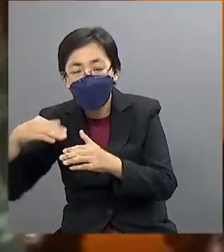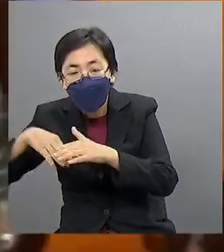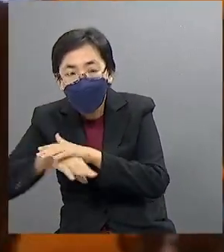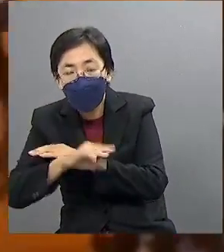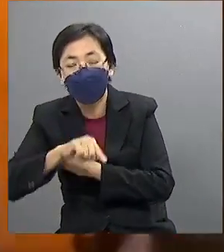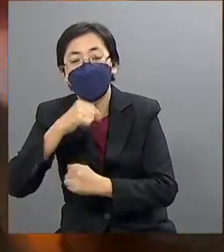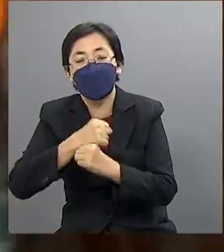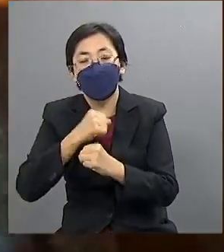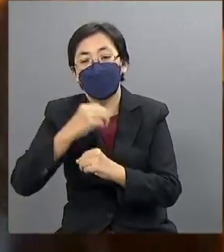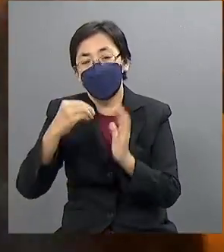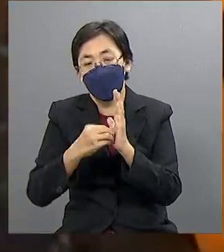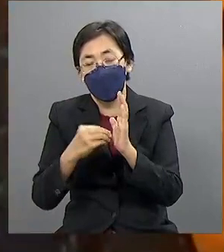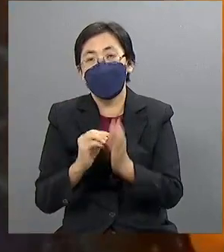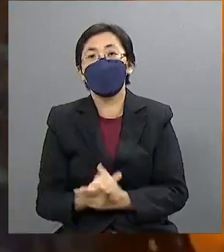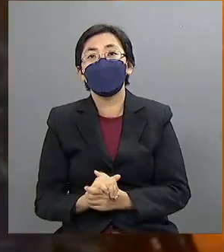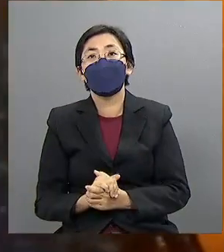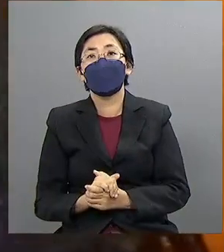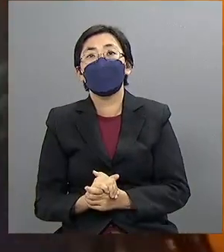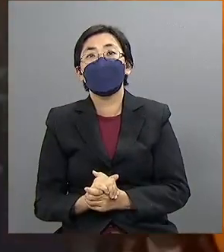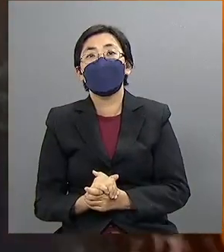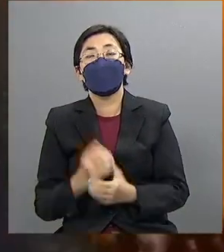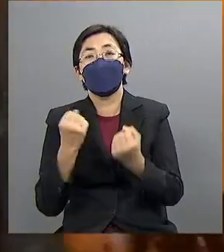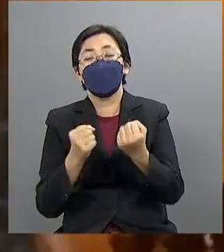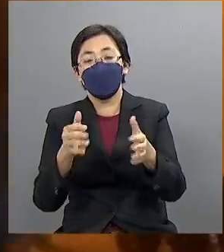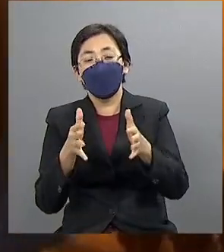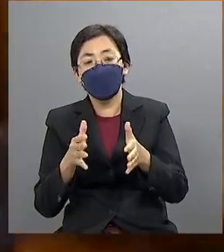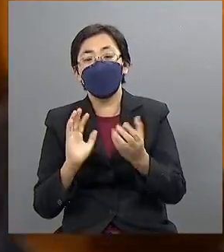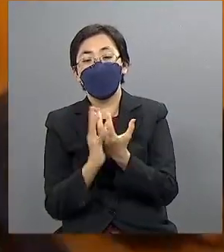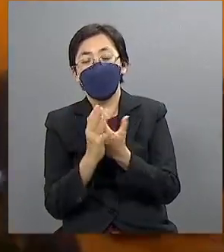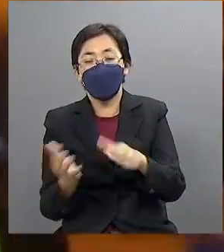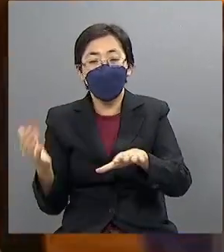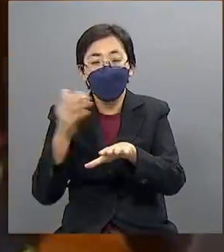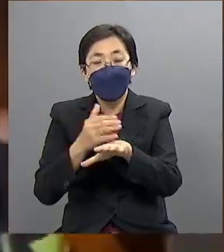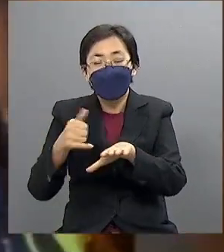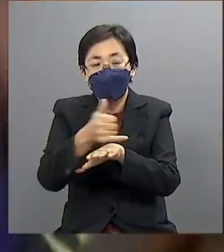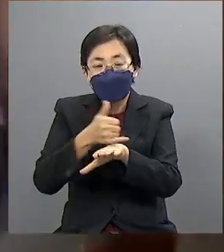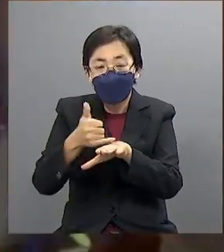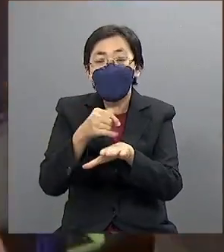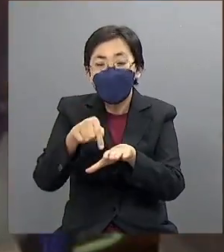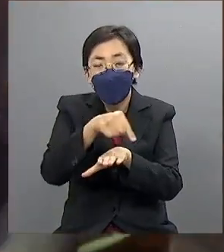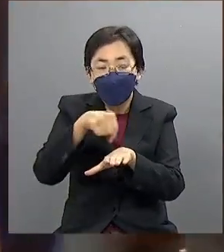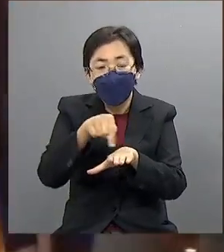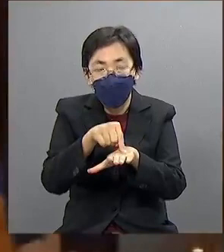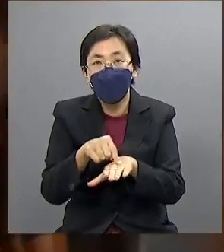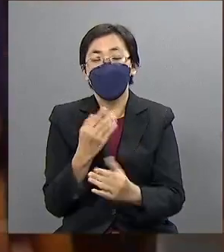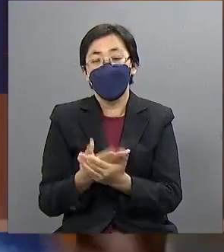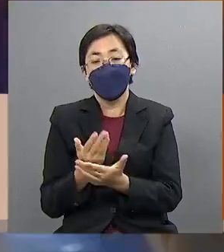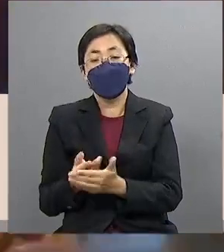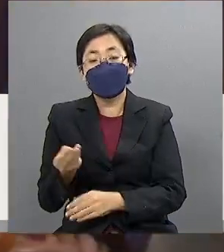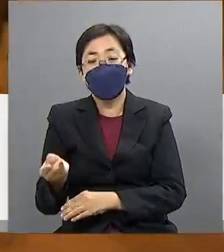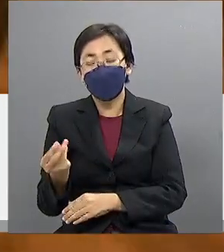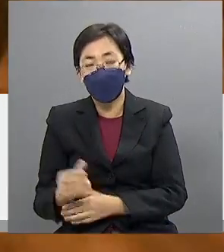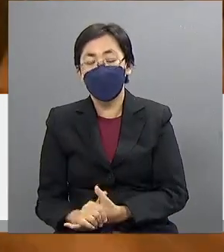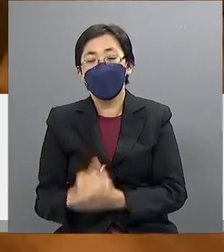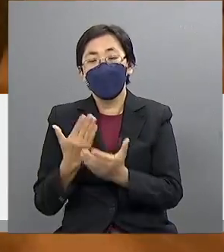ด้วยการซ่อมตัวในช่องรับรถบรรทุกผักพร้อมสารภาพว่าจ่ายค่านำพาแก่นายหน้าคนละกว่า 3หมื่น